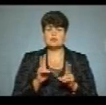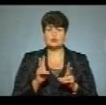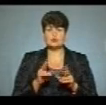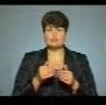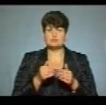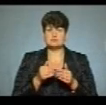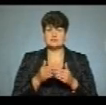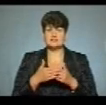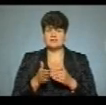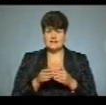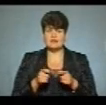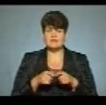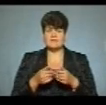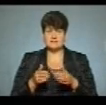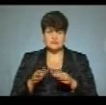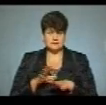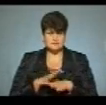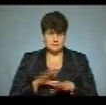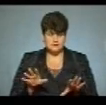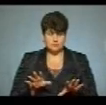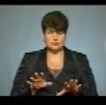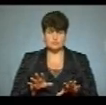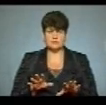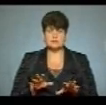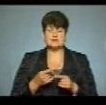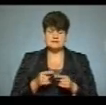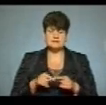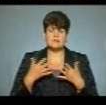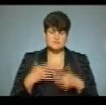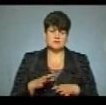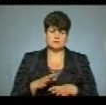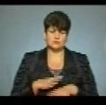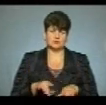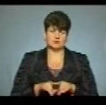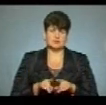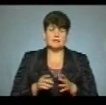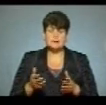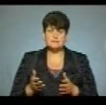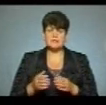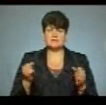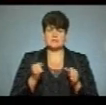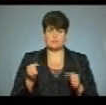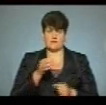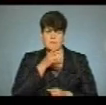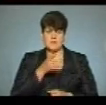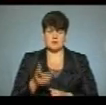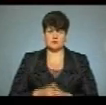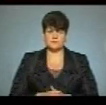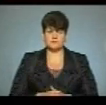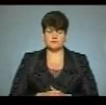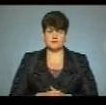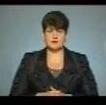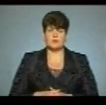не відкрив, вони, звичайно, відчували свою вину. Це вже було таке, буквально в зимовий період.